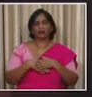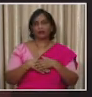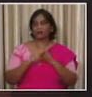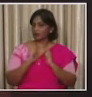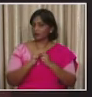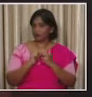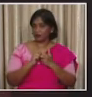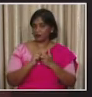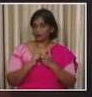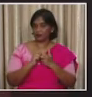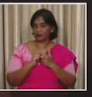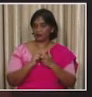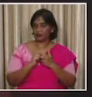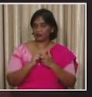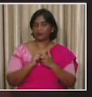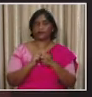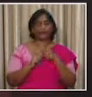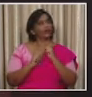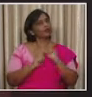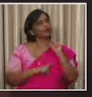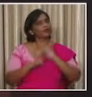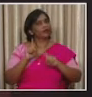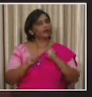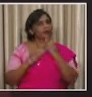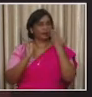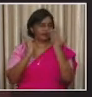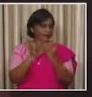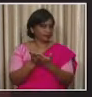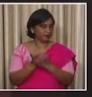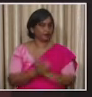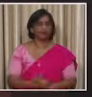ගැටලුව මේ පාර්ලිමේන්තුව ඉදිරිපත් කළා.